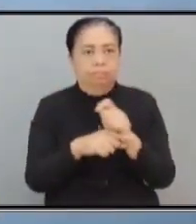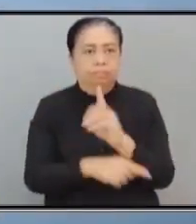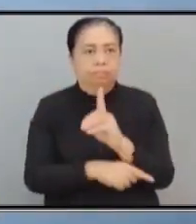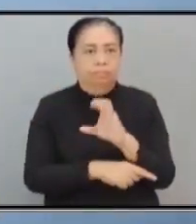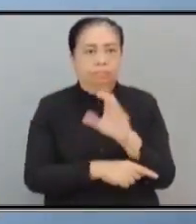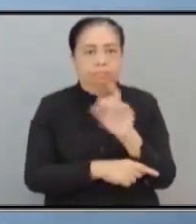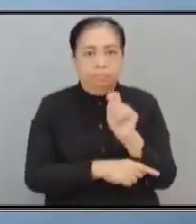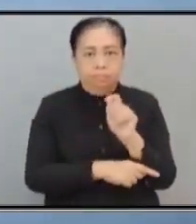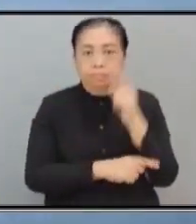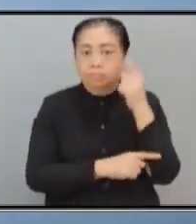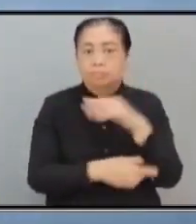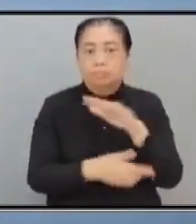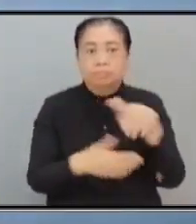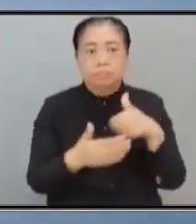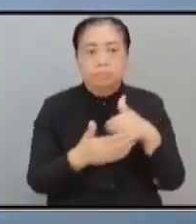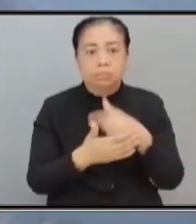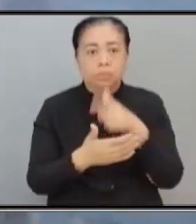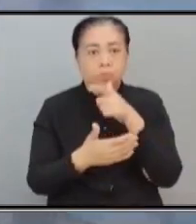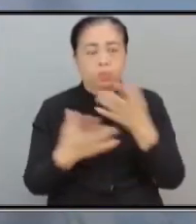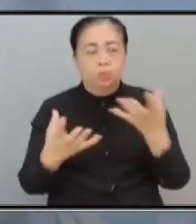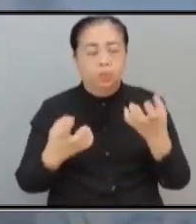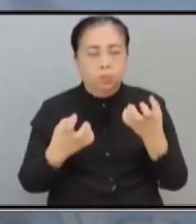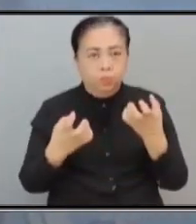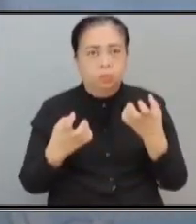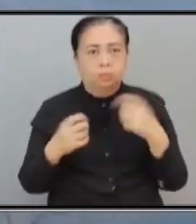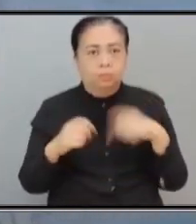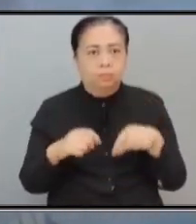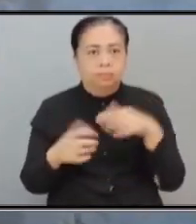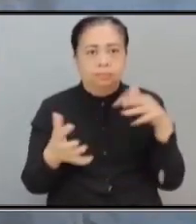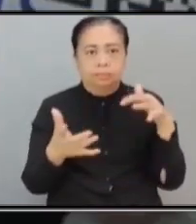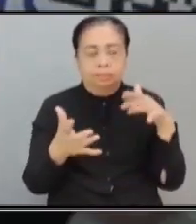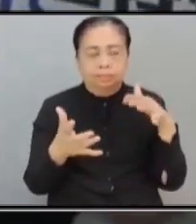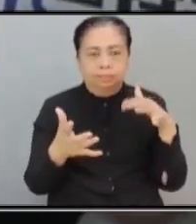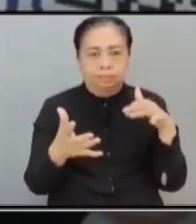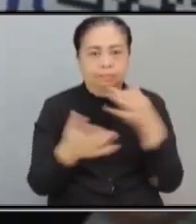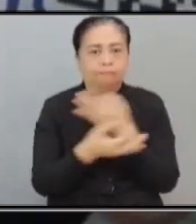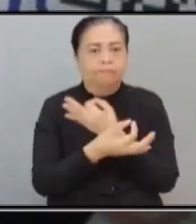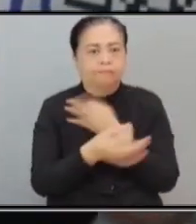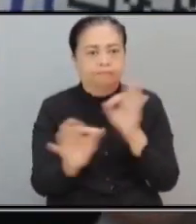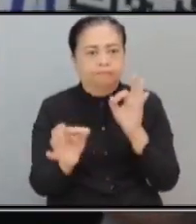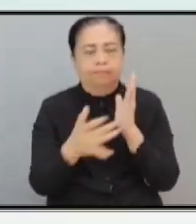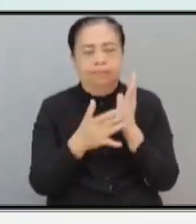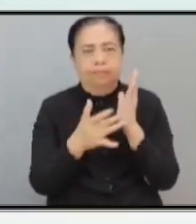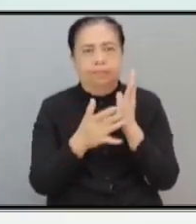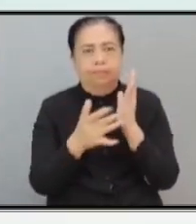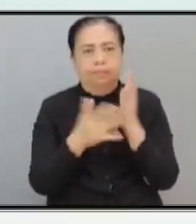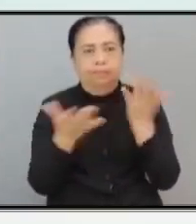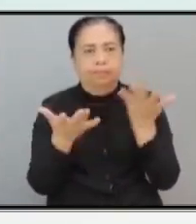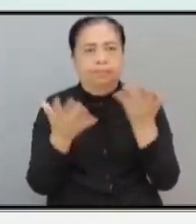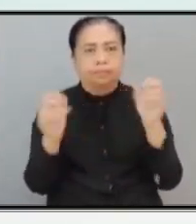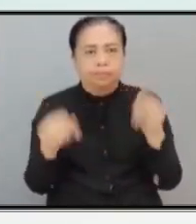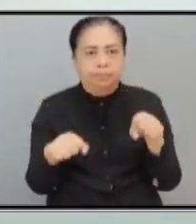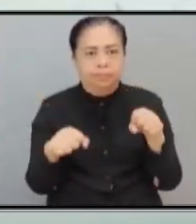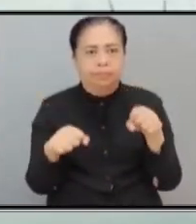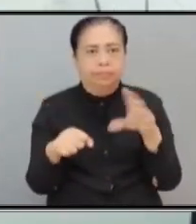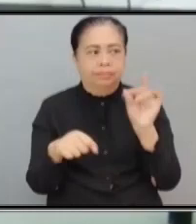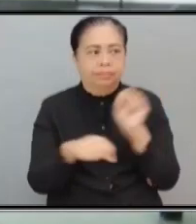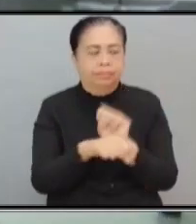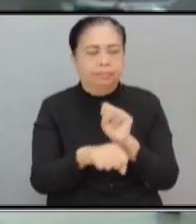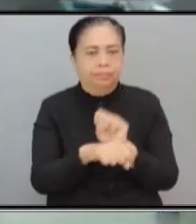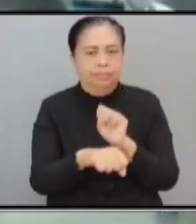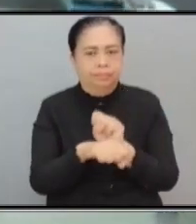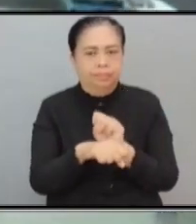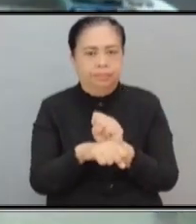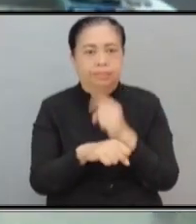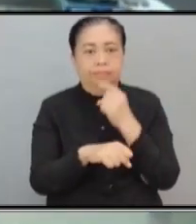nagnanais mag-aral ng libreng digital courses kung saan maaari sila magkaroon ng trabaho. Ayon naman kay DICT Secretary Ivan